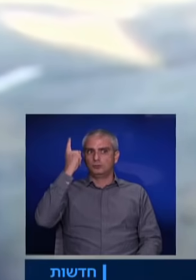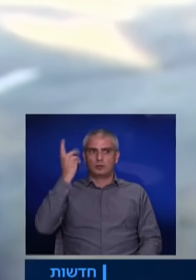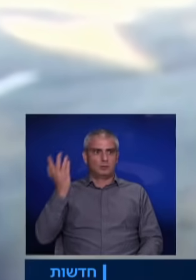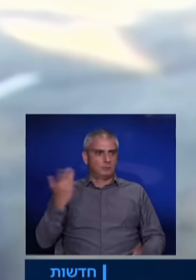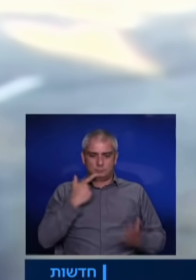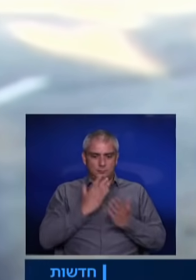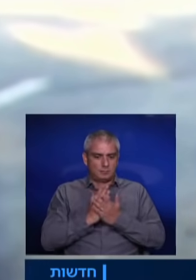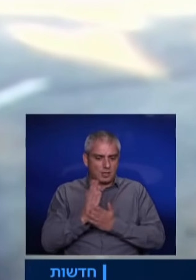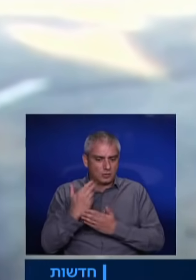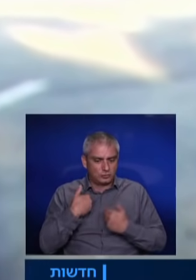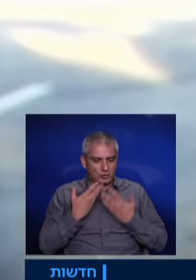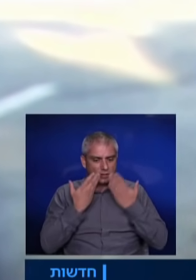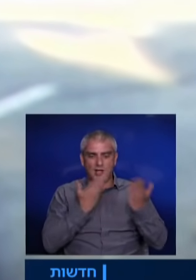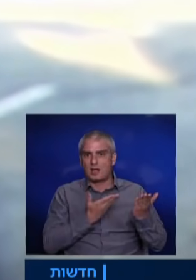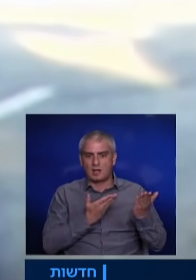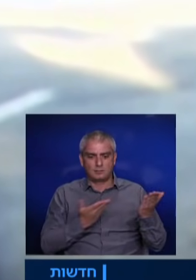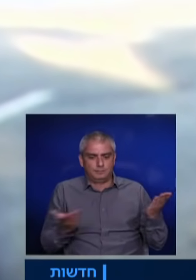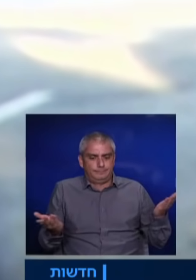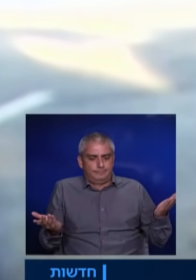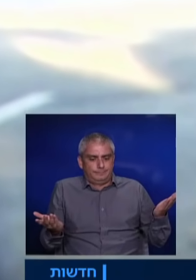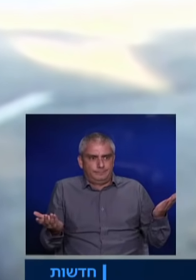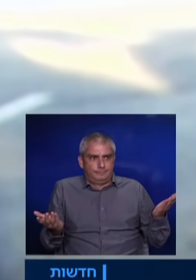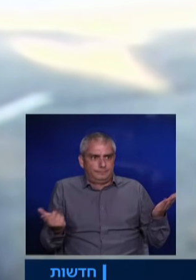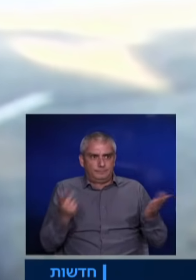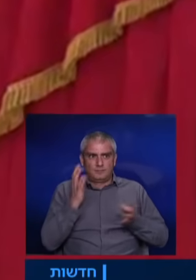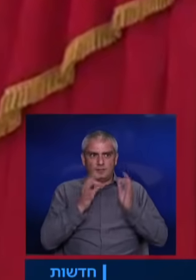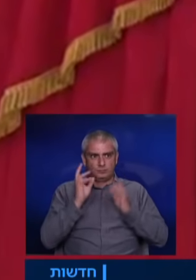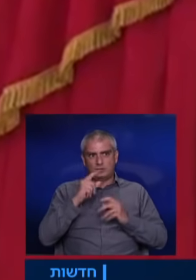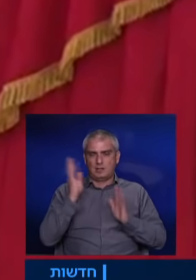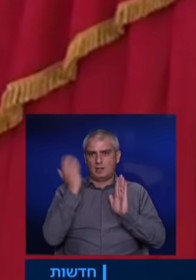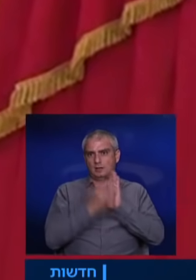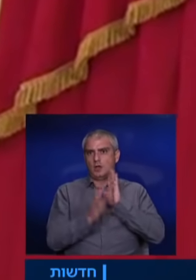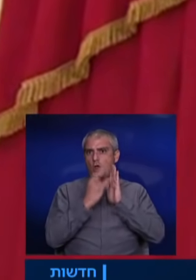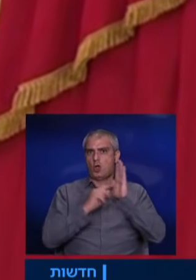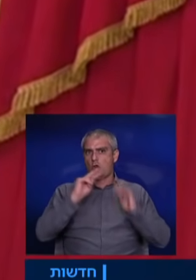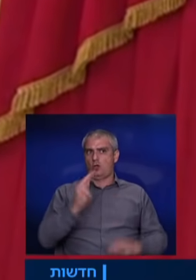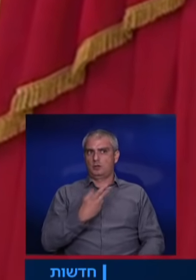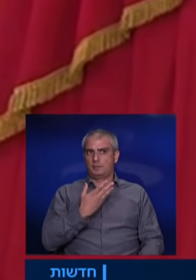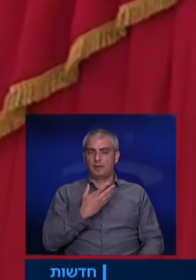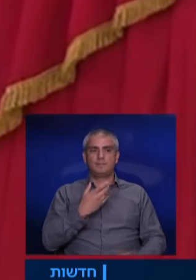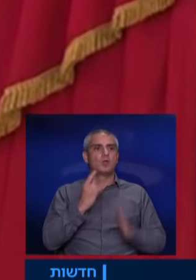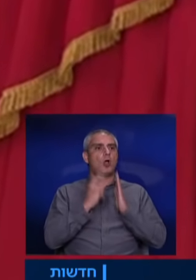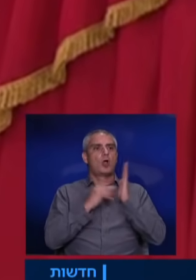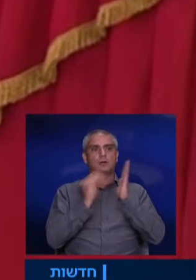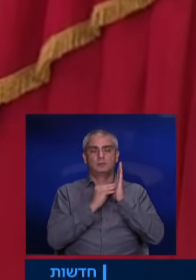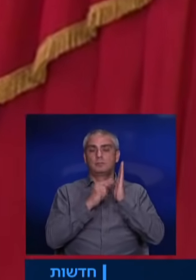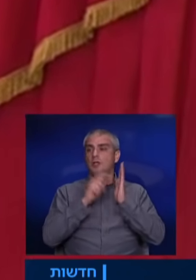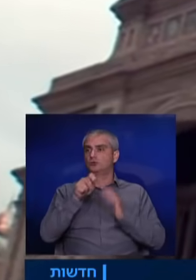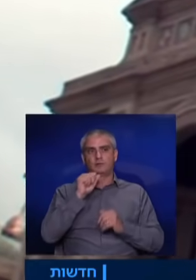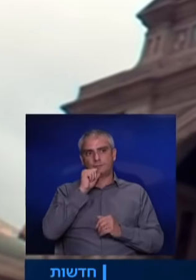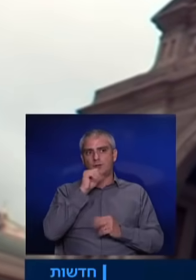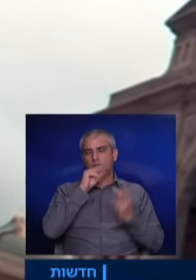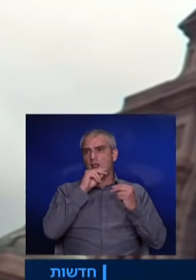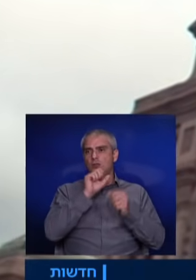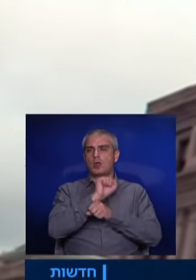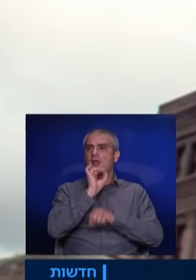honest, when it happened, I thought, Supreme Court's going to have to knock it down again. החוק נכנס לתוקף כי השופטים סירבו לדון